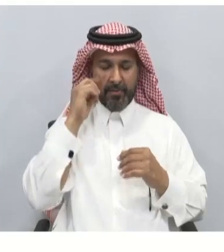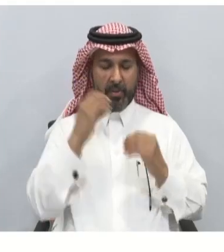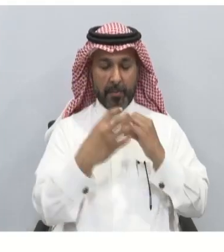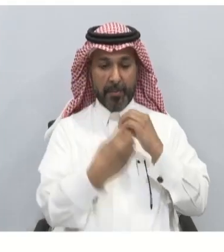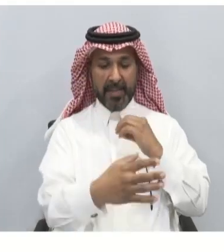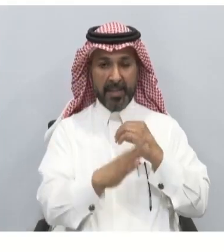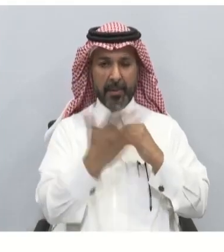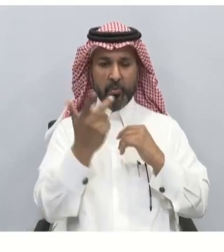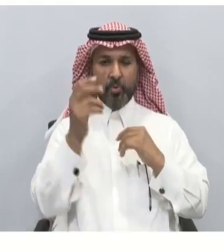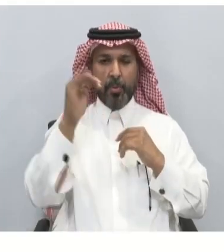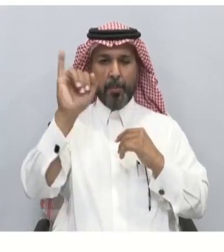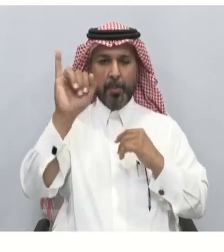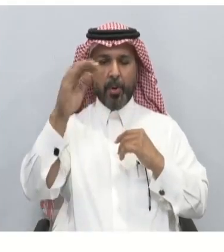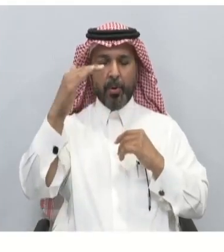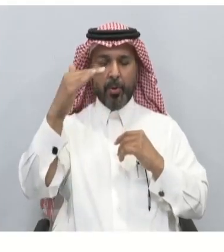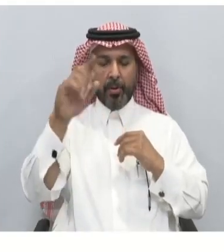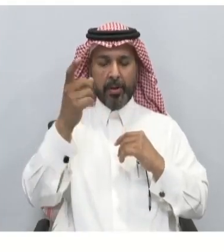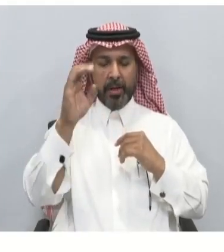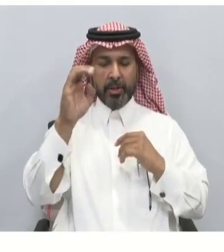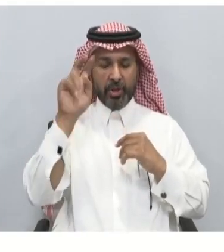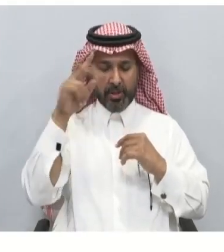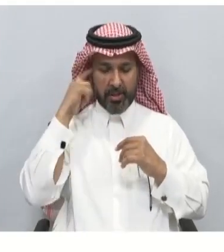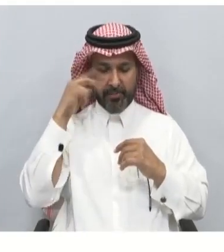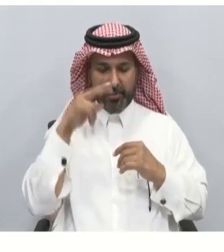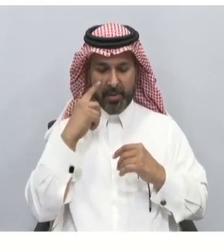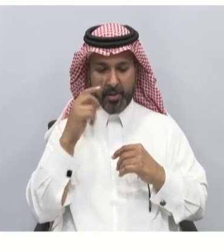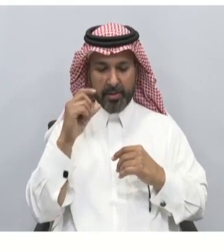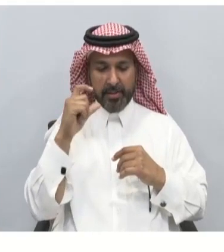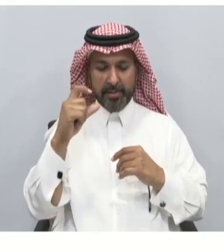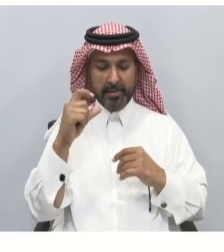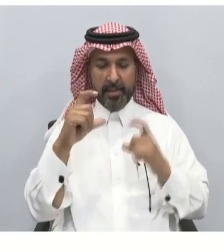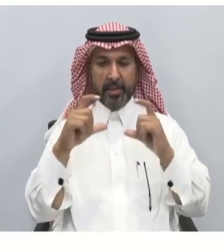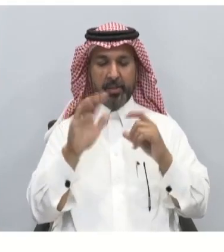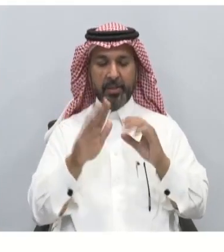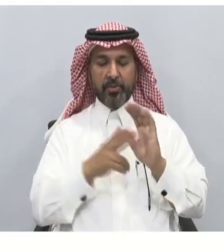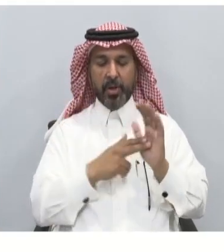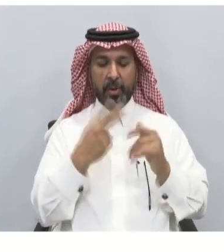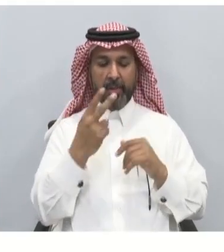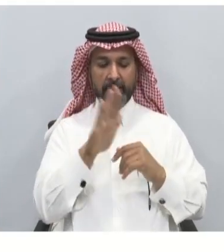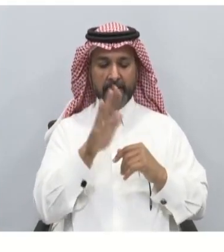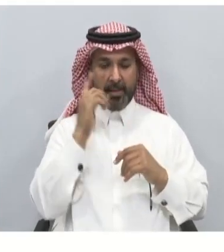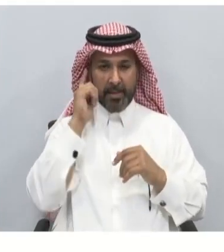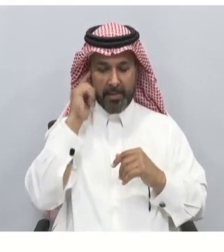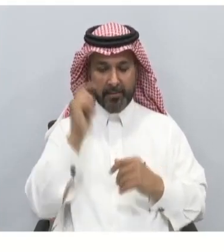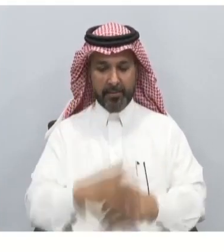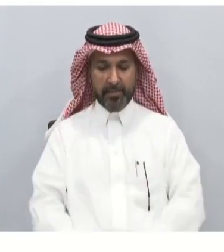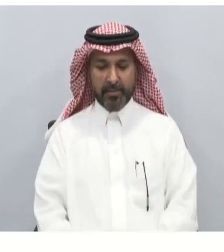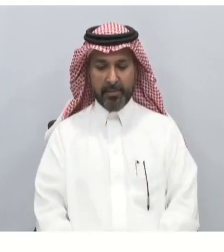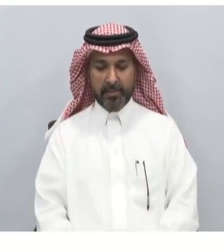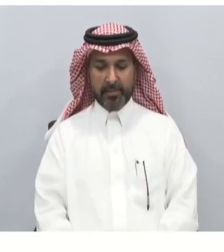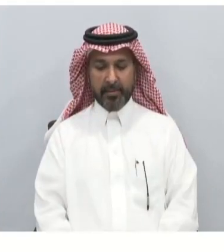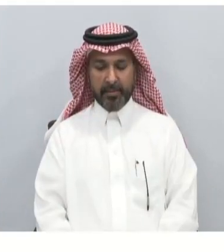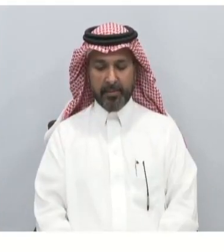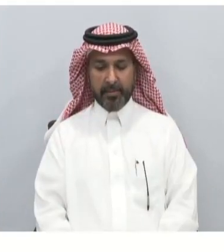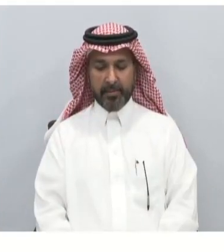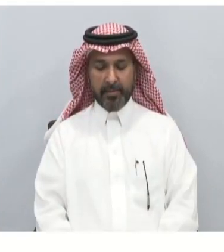تسمى 2 سين. نلاحظ هنا دال لسين تساوي 2 سين، لو شلنا سين، طبعاً سين هي